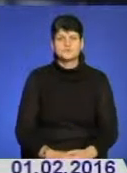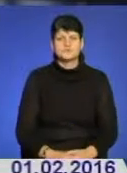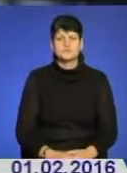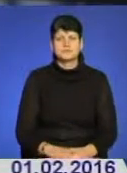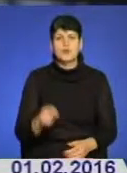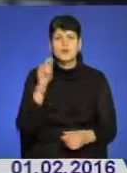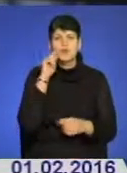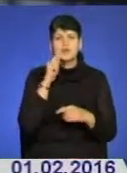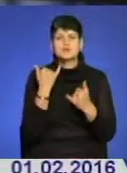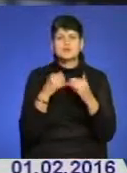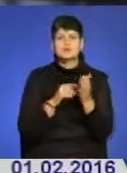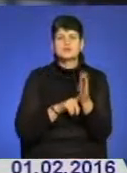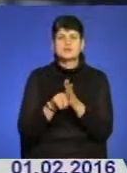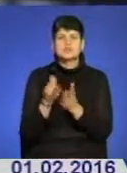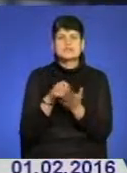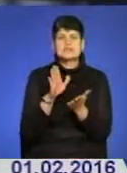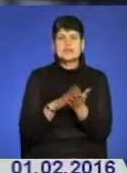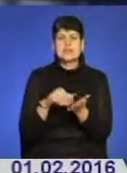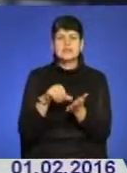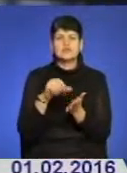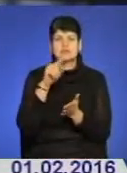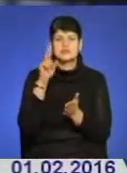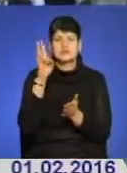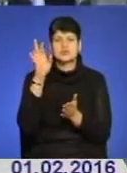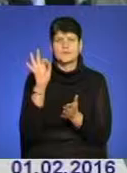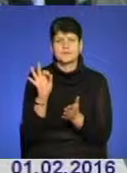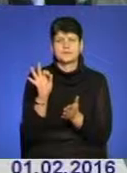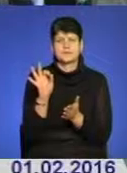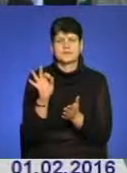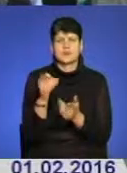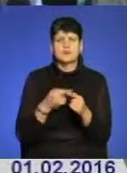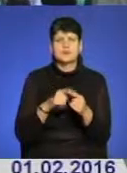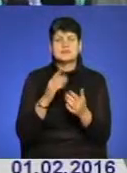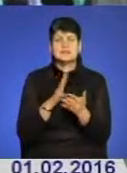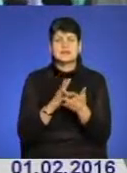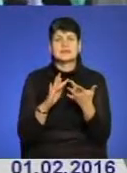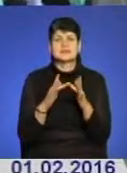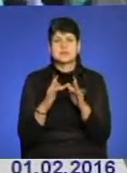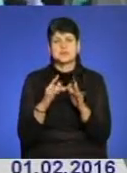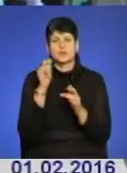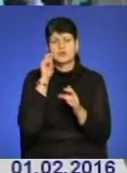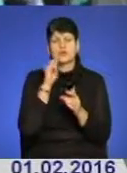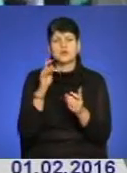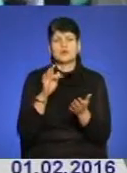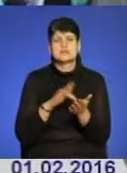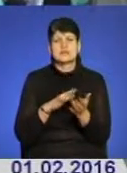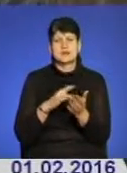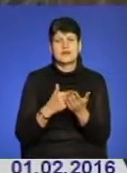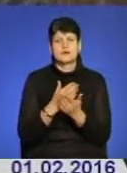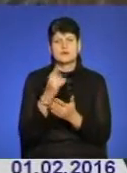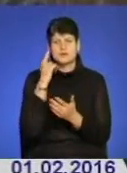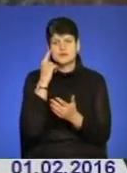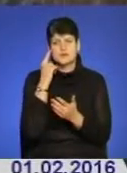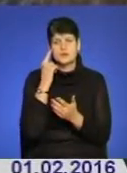В Україні сьогодні розпочалася реєстрація на участь у зовнішньому незалежному оцінюванні. Про це йдеться на сайті Українського центру оцінювання якості освіти.